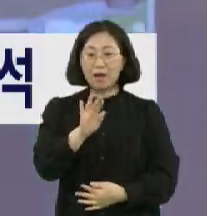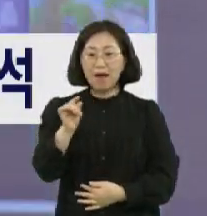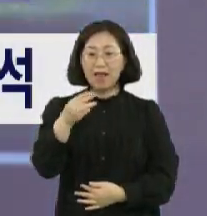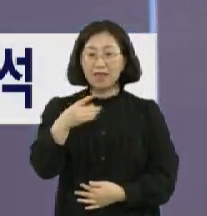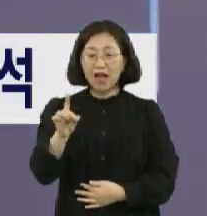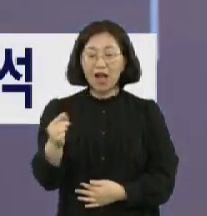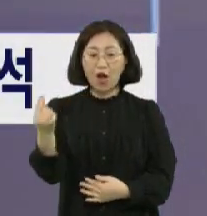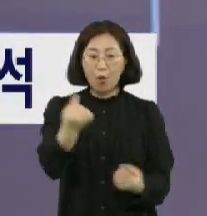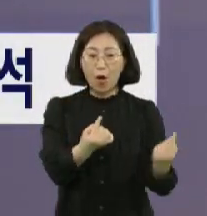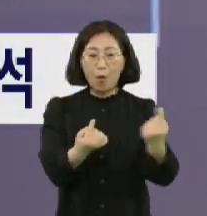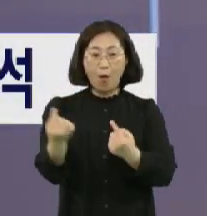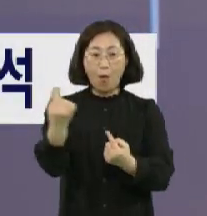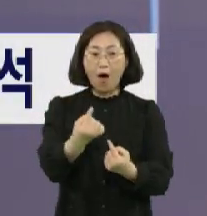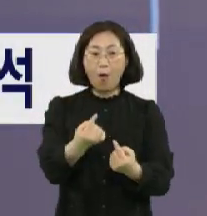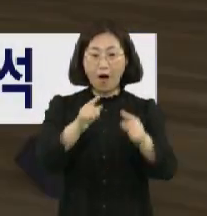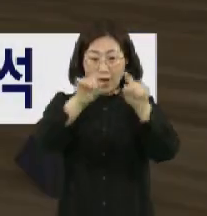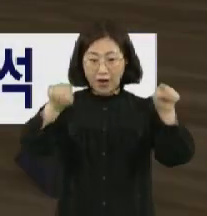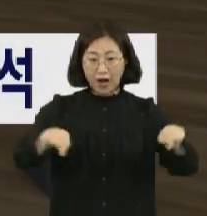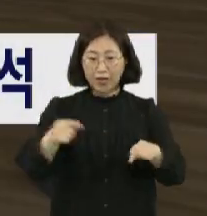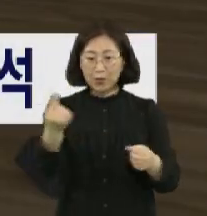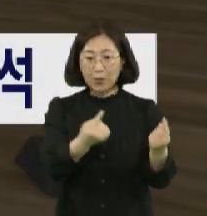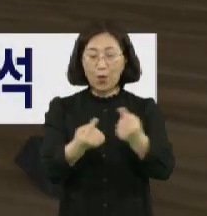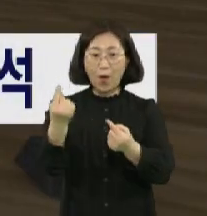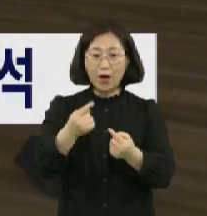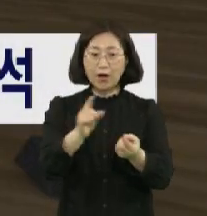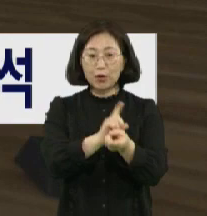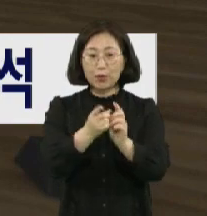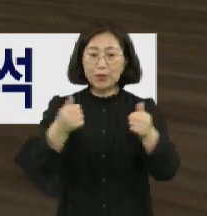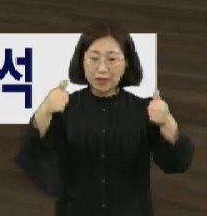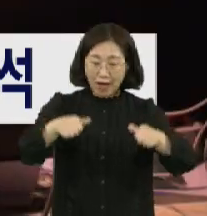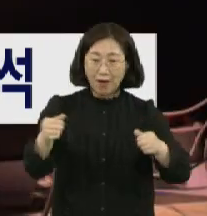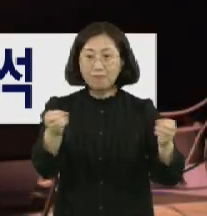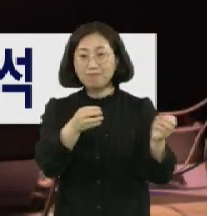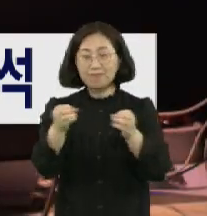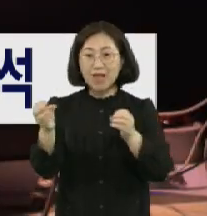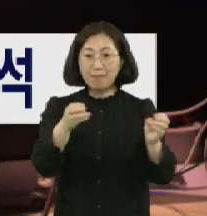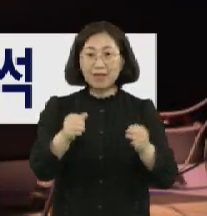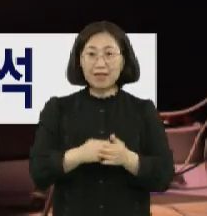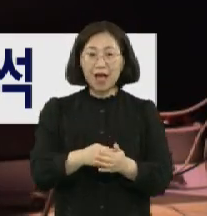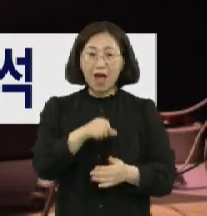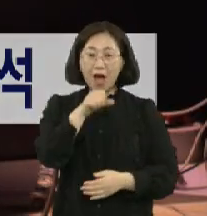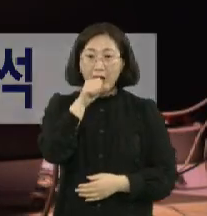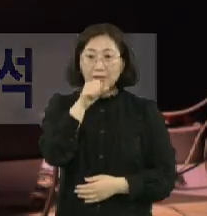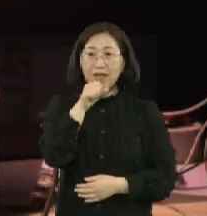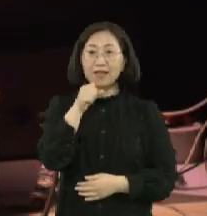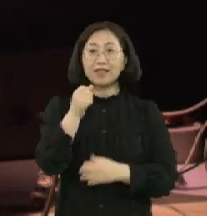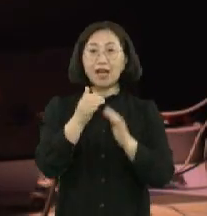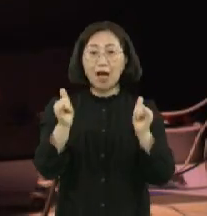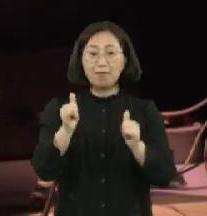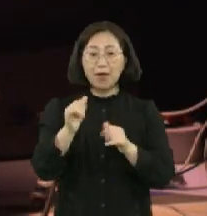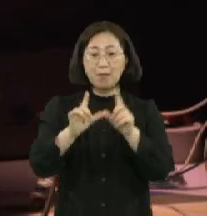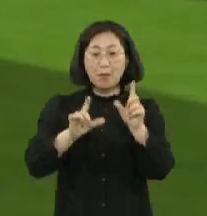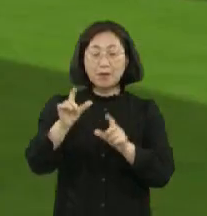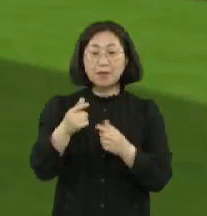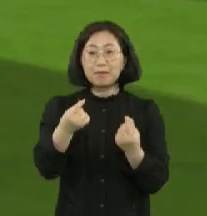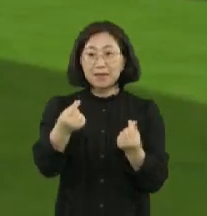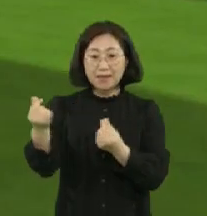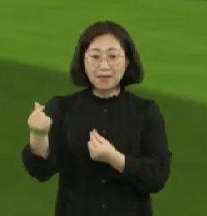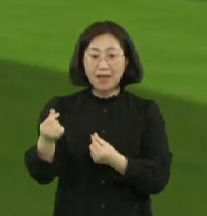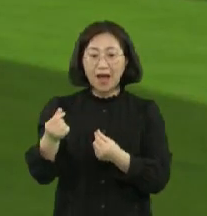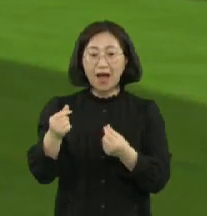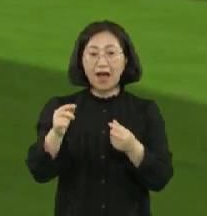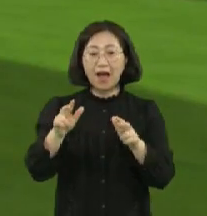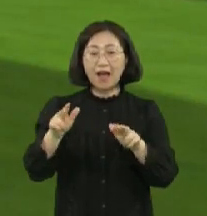입장에 서로 인사와 함께 대화도 나눕니다. 입학식 MC 아바타는 모습이 비슷한 재학생이 역할을